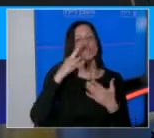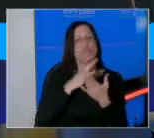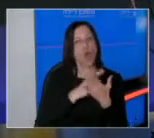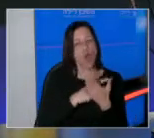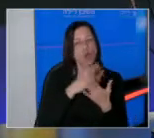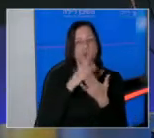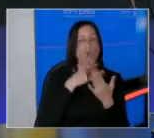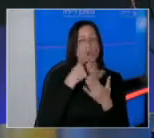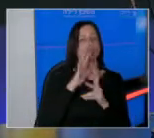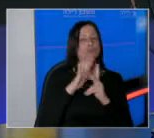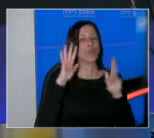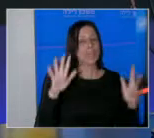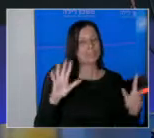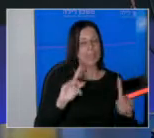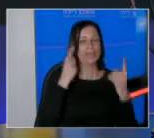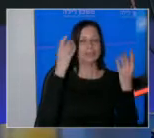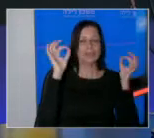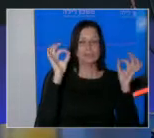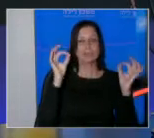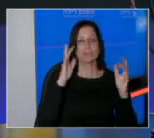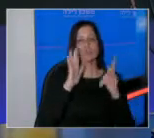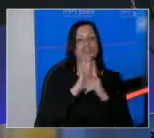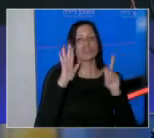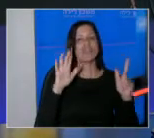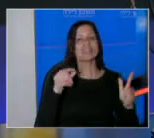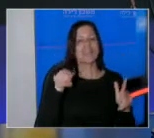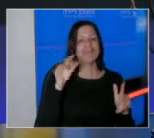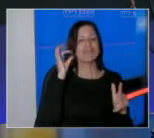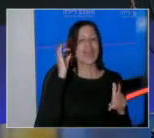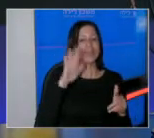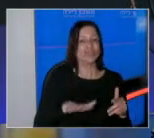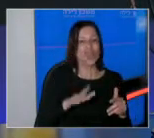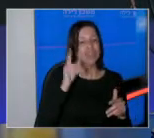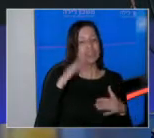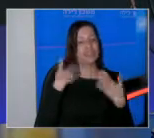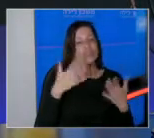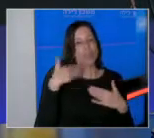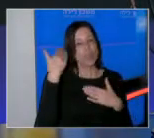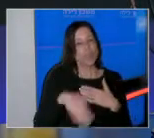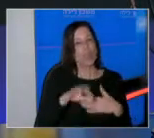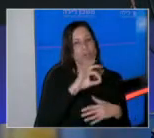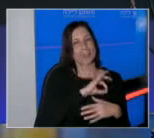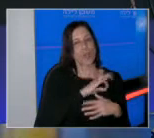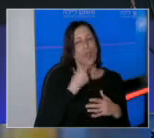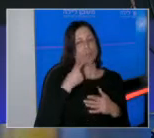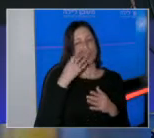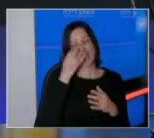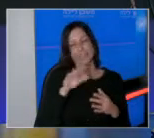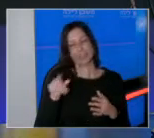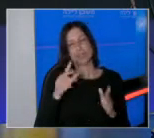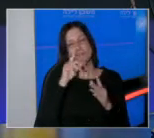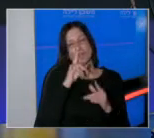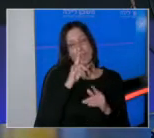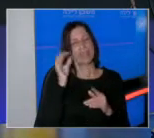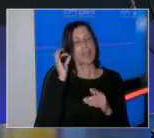אומר 18, במקרים חריגים 17. הן ילדות, תנו להם לגמור תיכון, עזבו אותן בשקט. ילדה בת 14